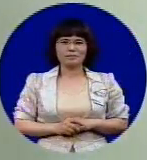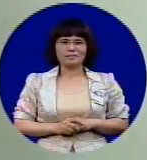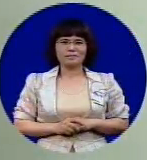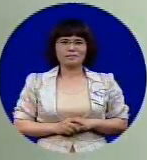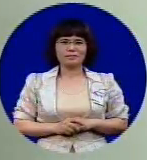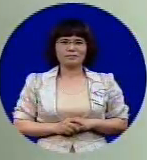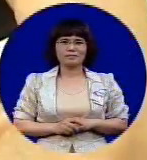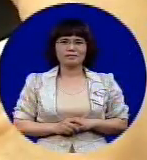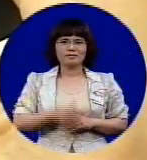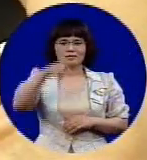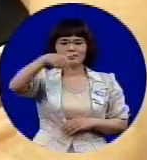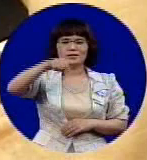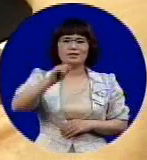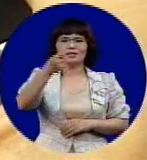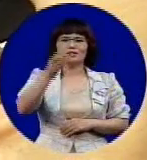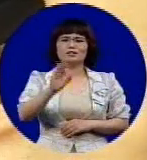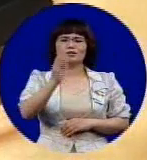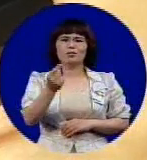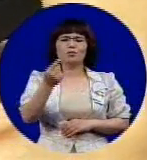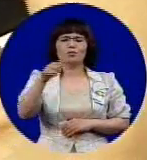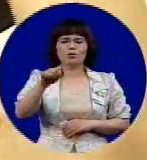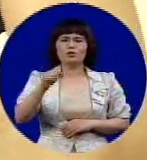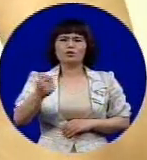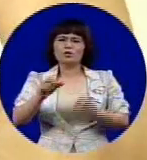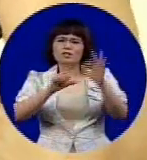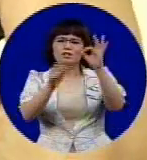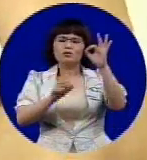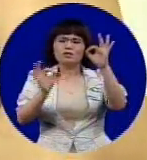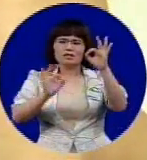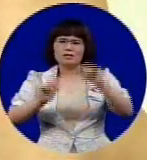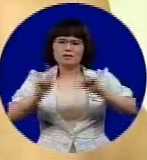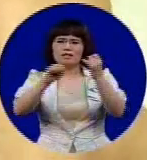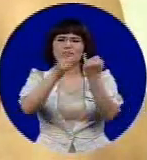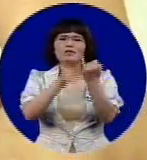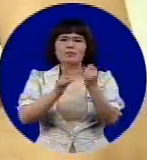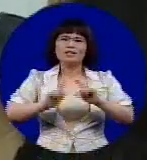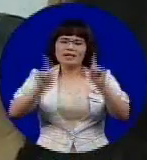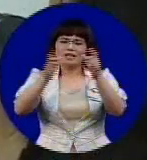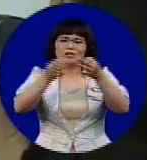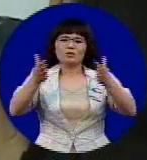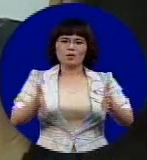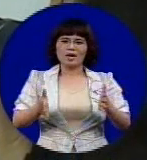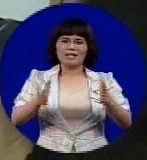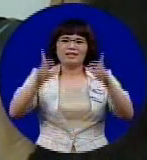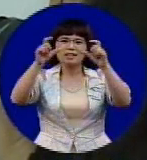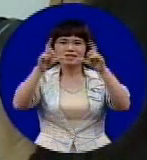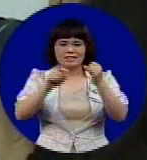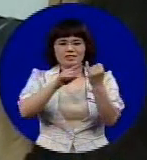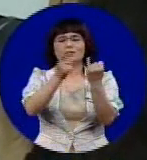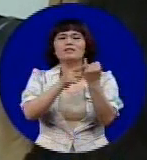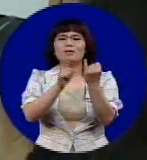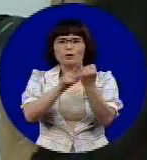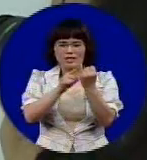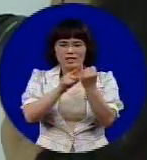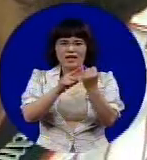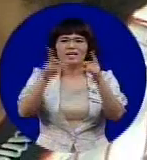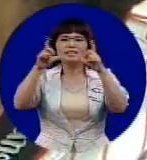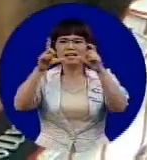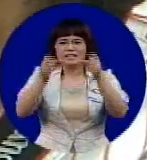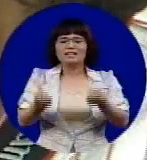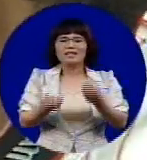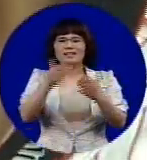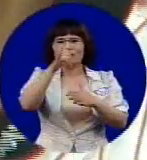드네요. 기흥구 보건소는 오는 10월 10일 임산부의 날에는 그간 사진을 찍은 분들을 대상으로